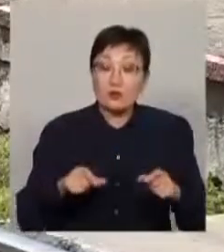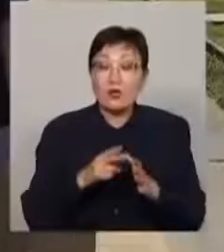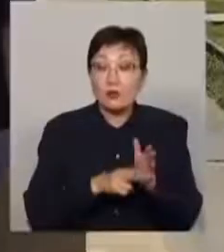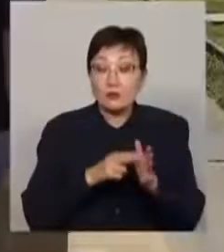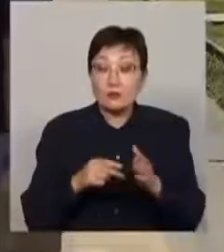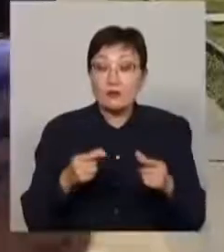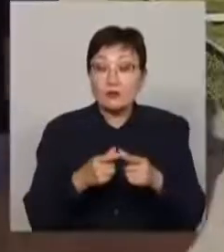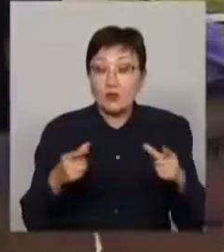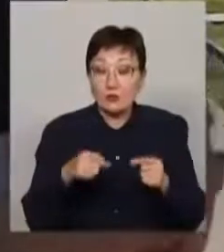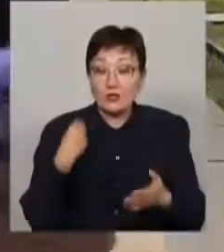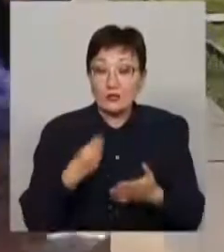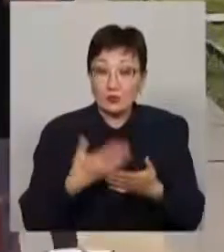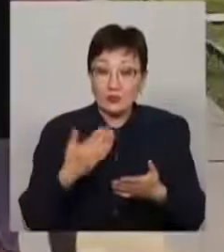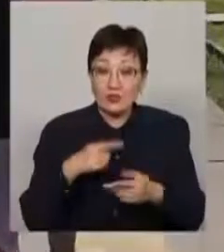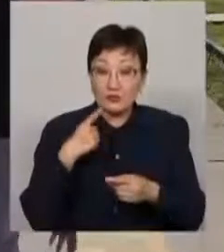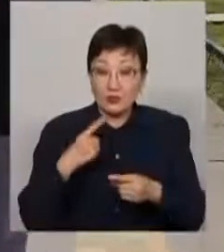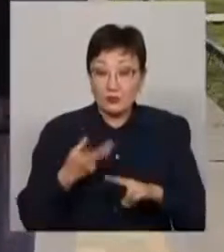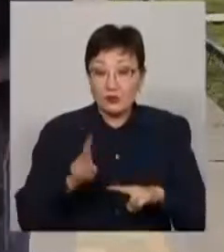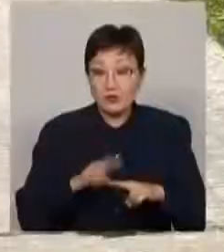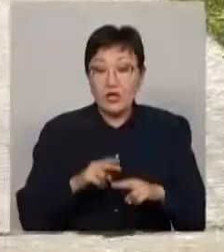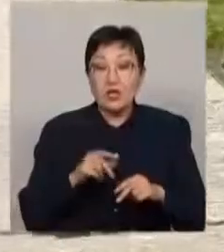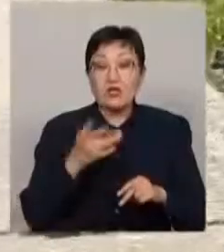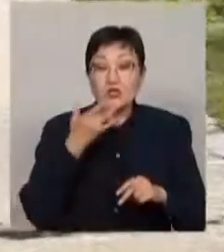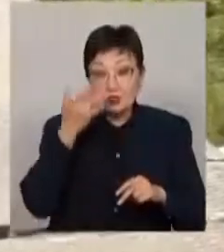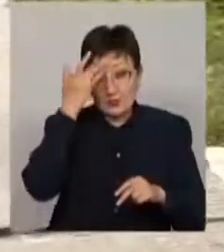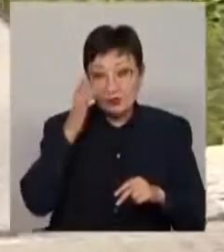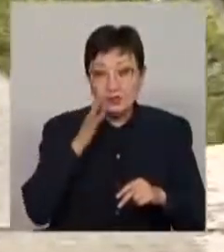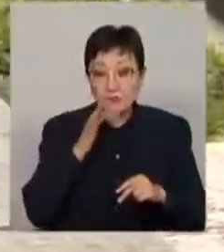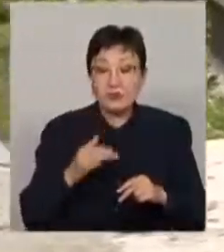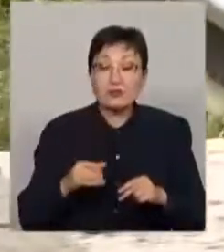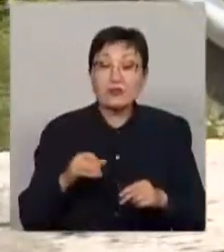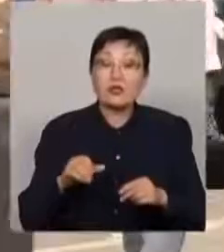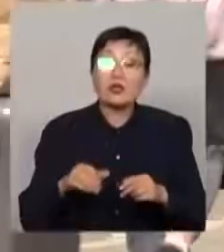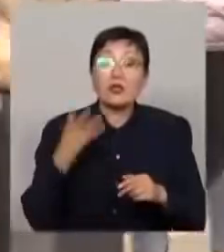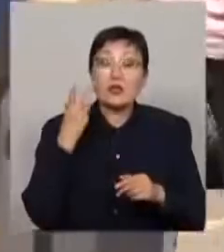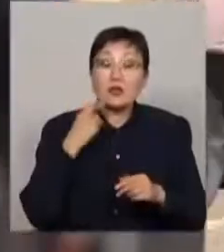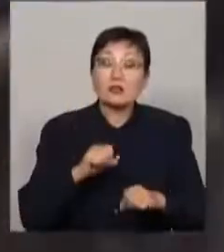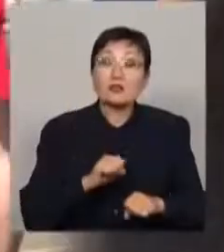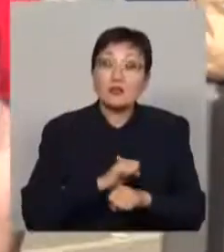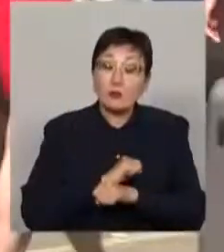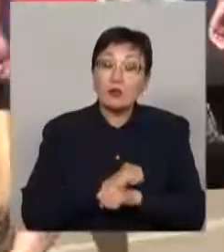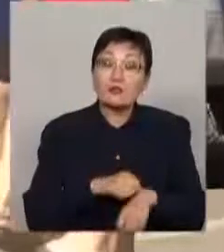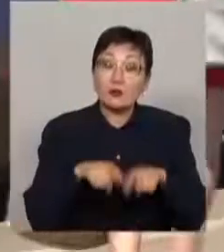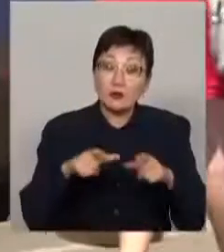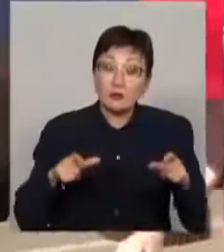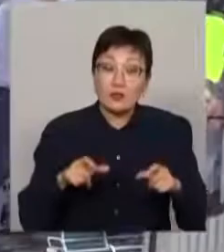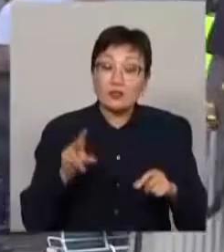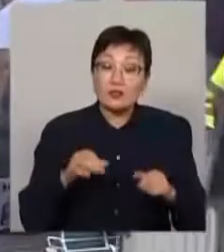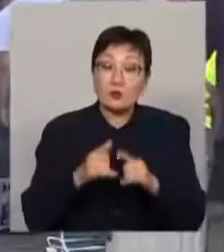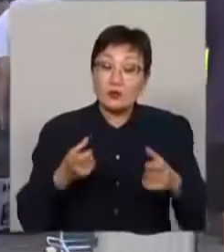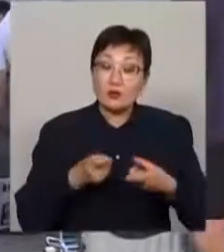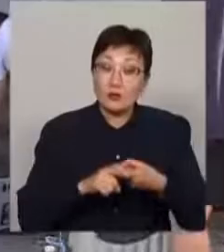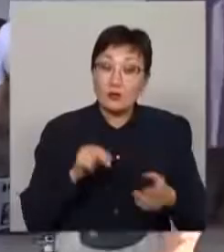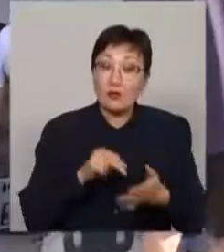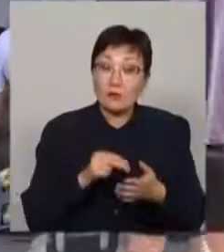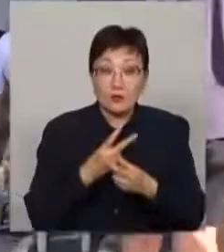пойызға билеттің күрт қымбаттап кеткенін айтады. Бұл жасшыға елдің ел арасында қыдырып, демалысқа шығатындардың көбейгенімен байланысты ма дейді. Бірақ бағаға